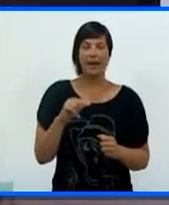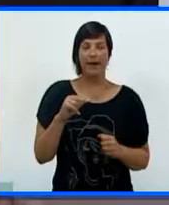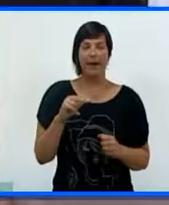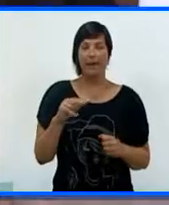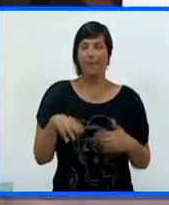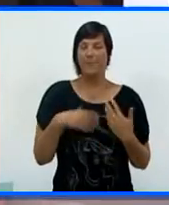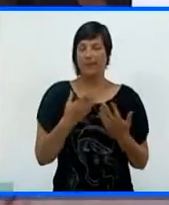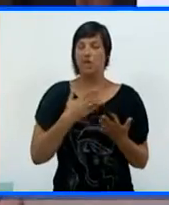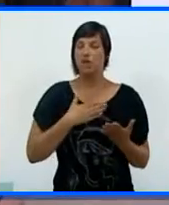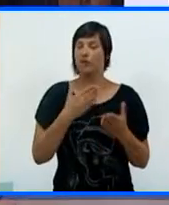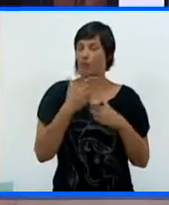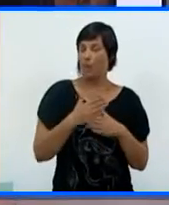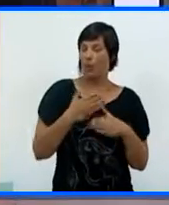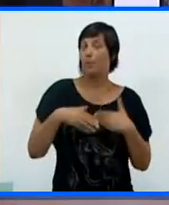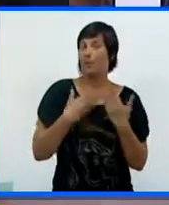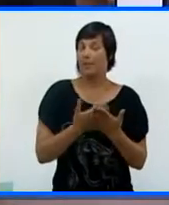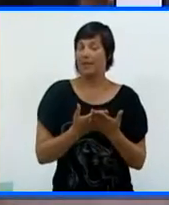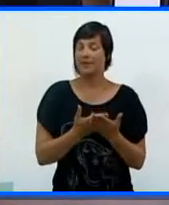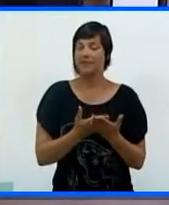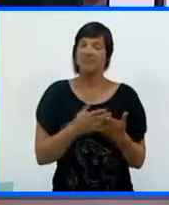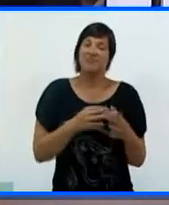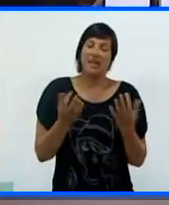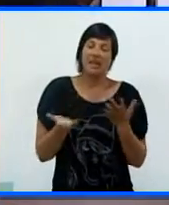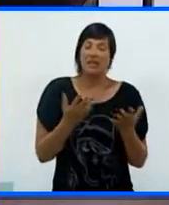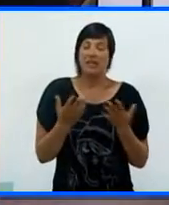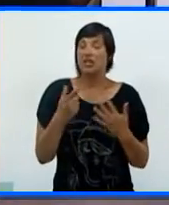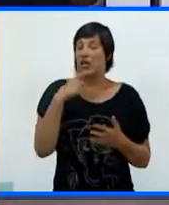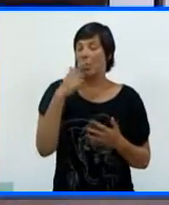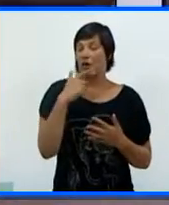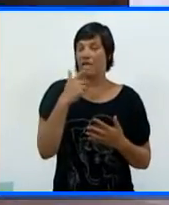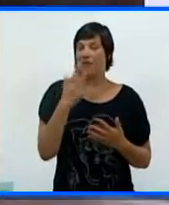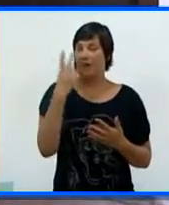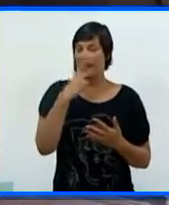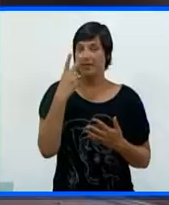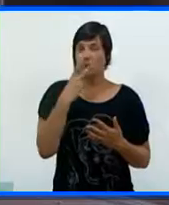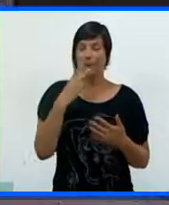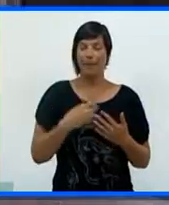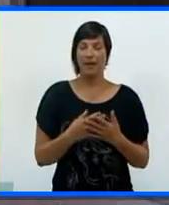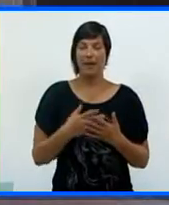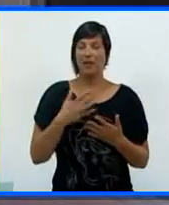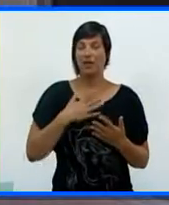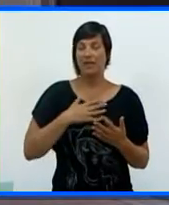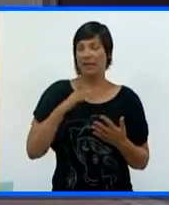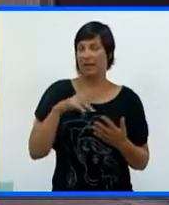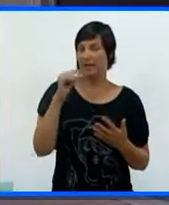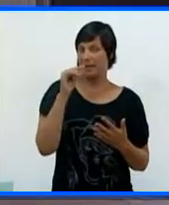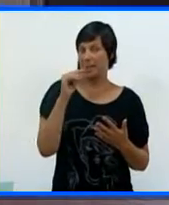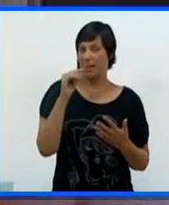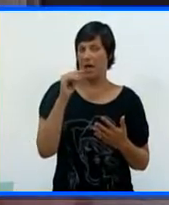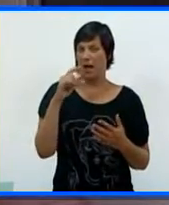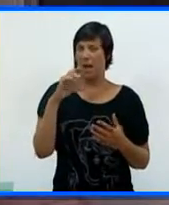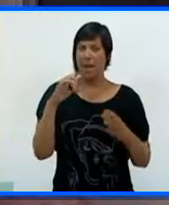da znate, ja ću vam pomoći, pa ovo ono, nego jednostavno nešto govori, ne razumije. Onda se ona ima jedan